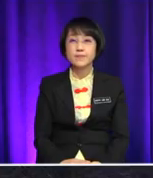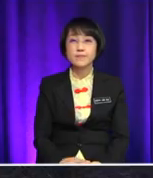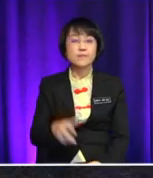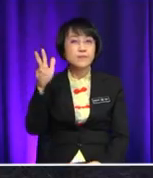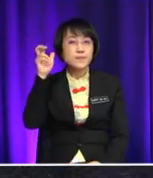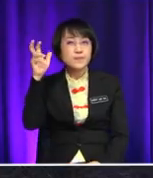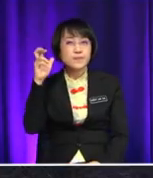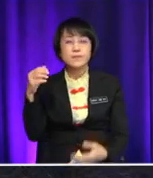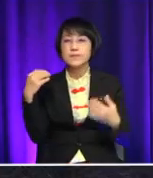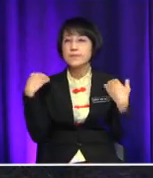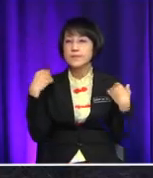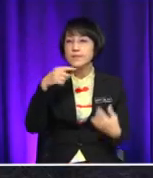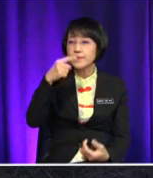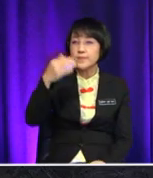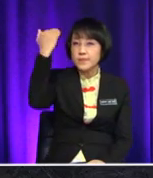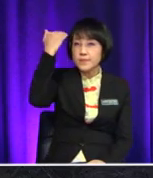Haki